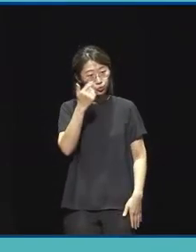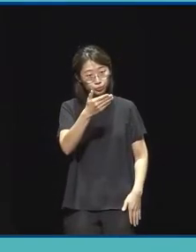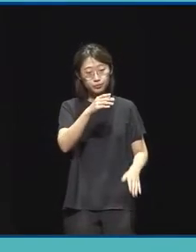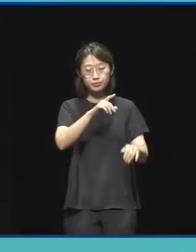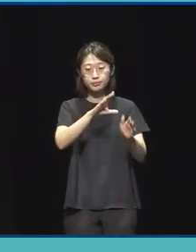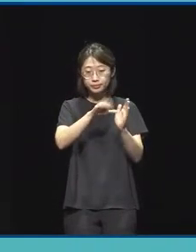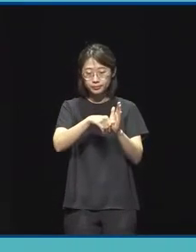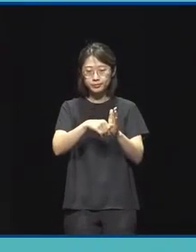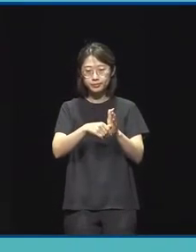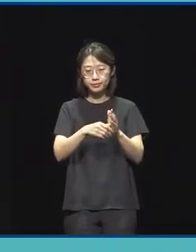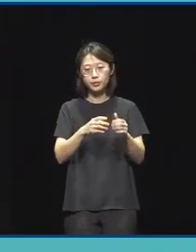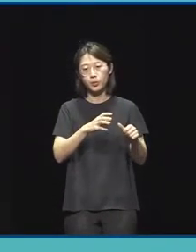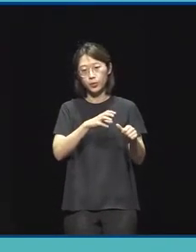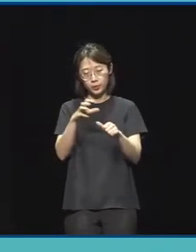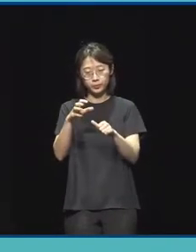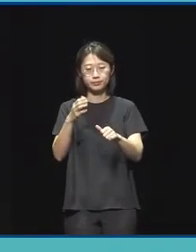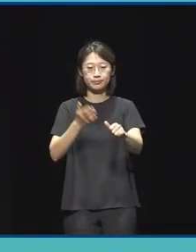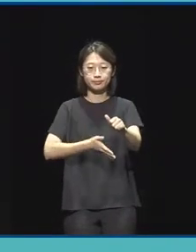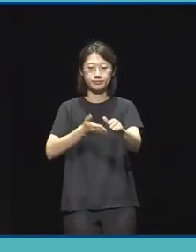바랍니다